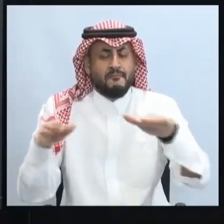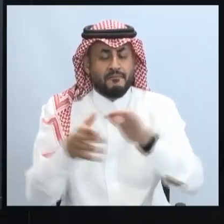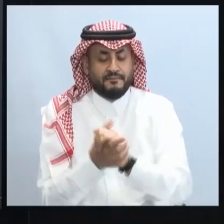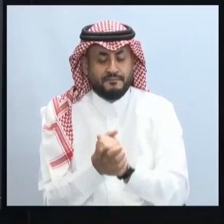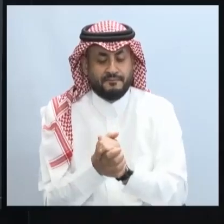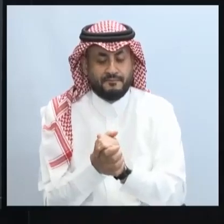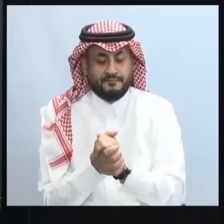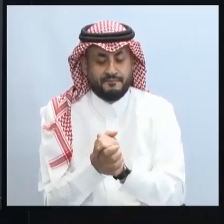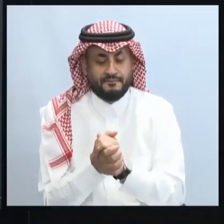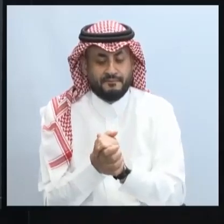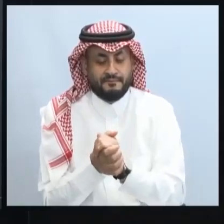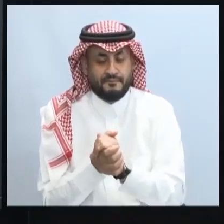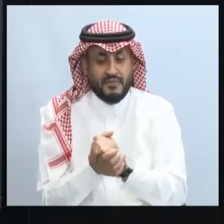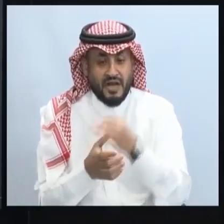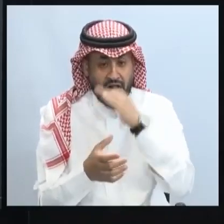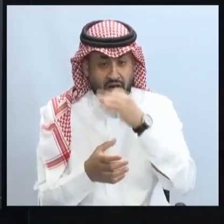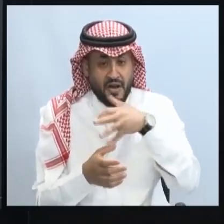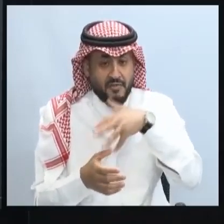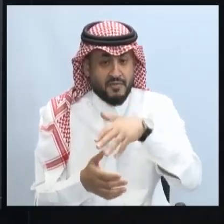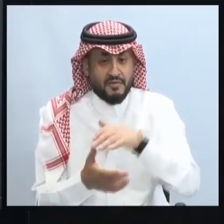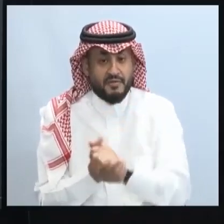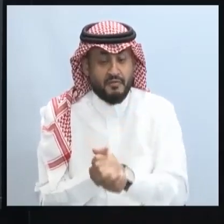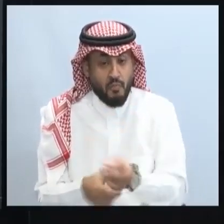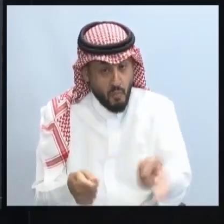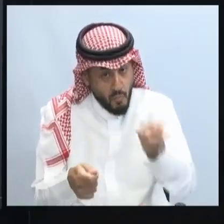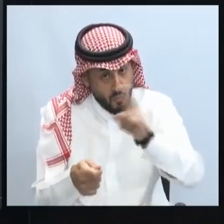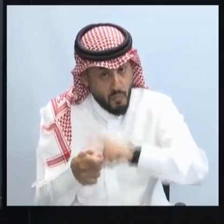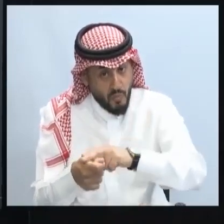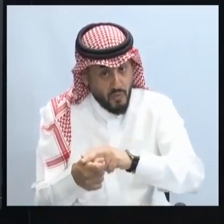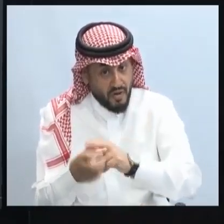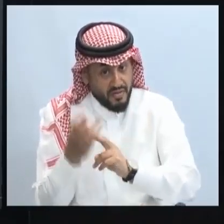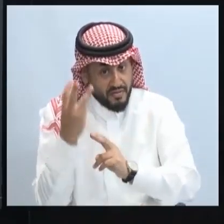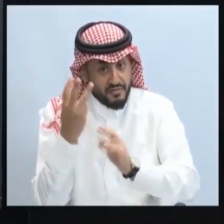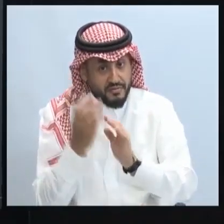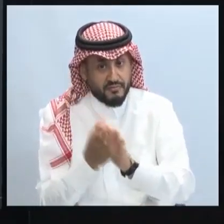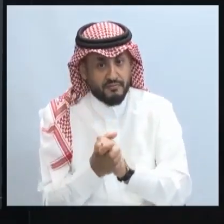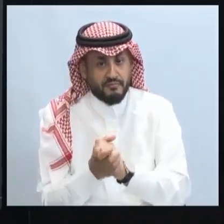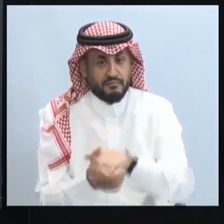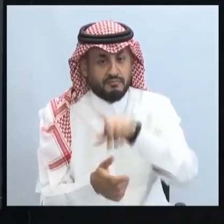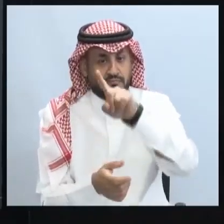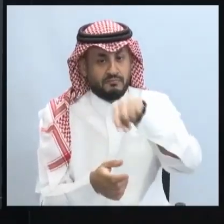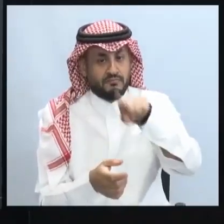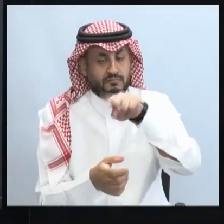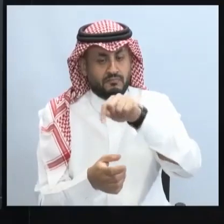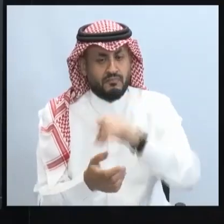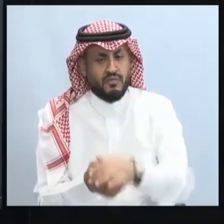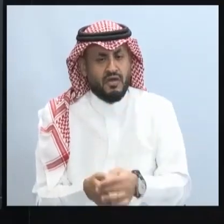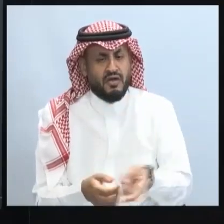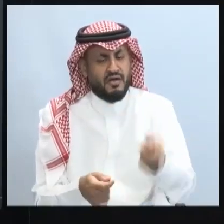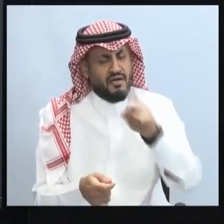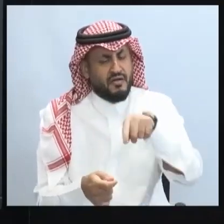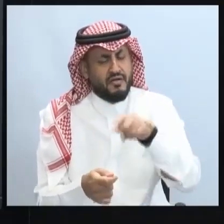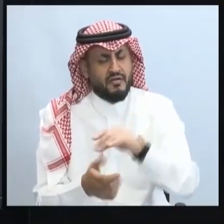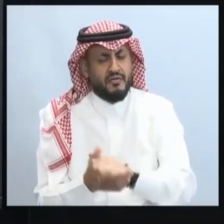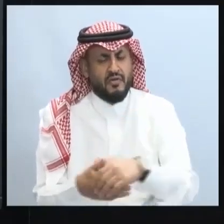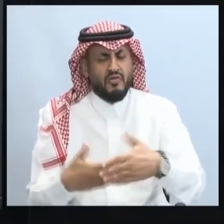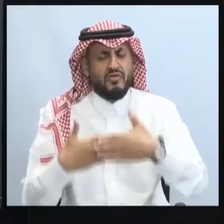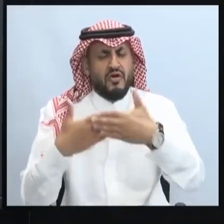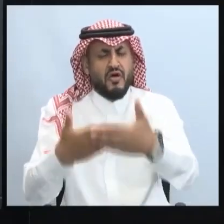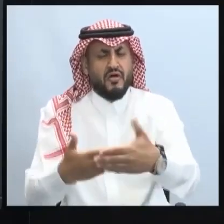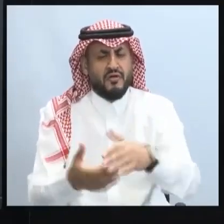وسلم قال النبي صلى الله عليه وسلم فمن زاد على هذا فقد اساء وتعدى